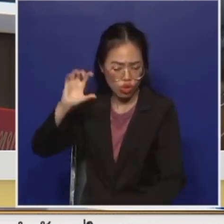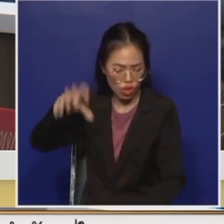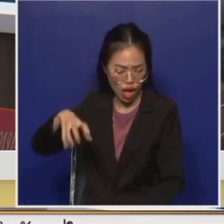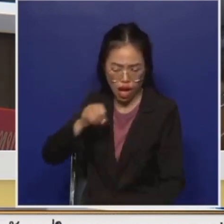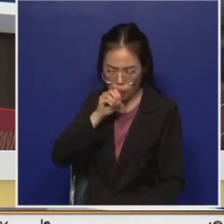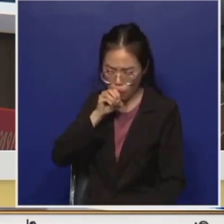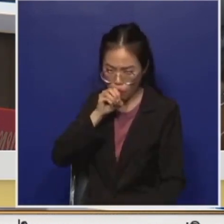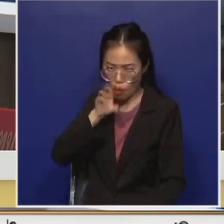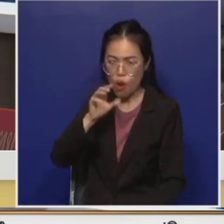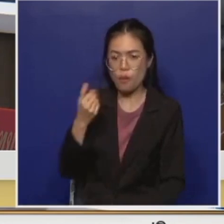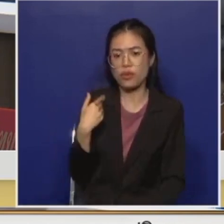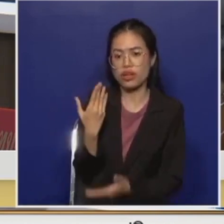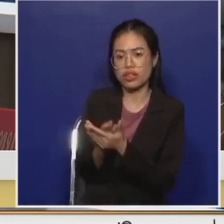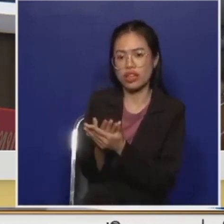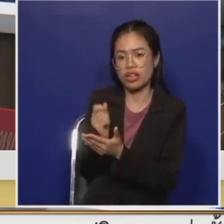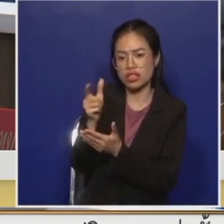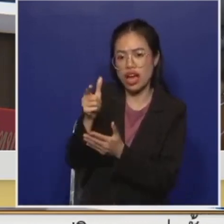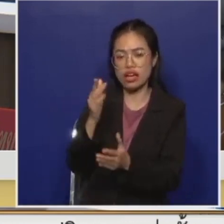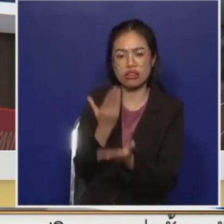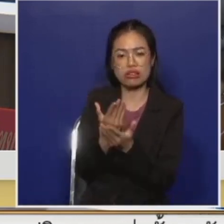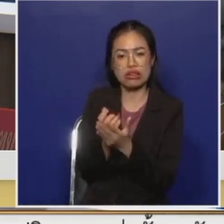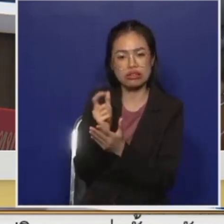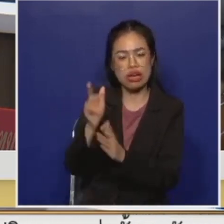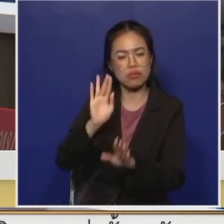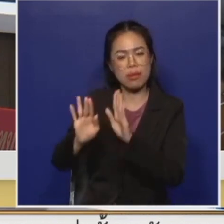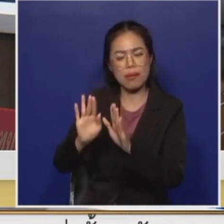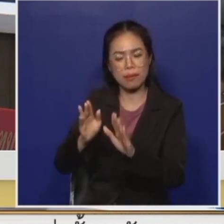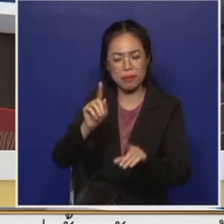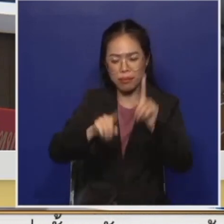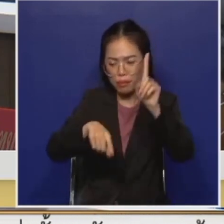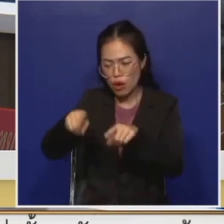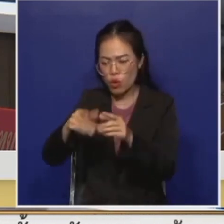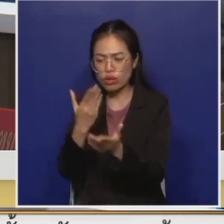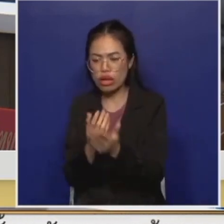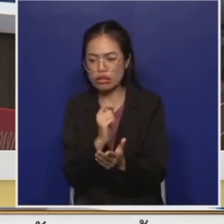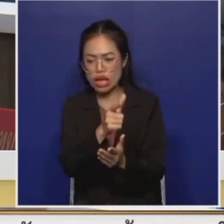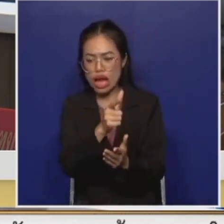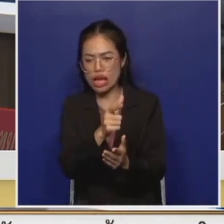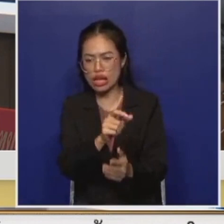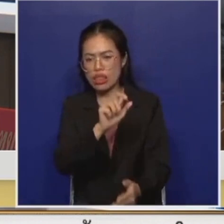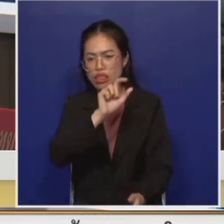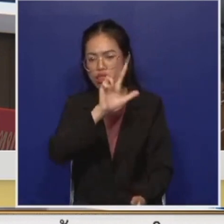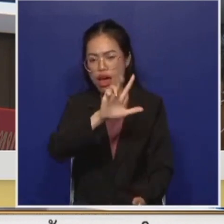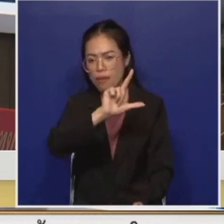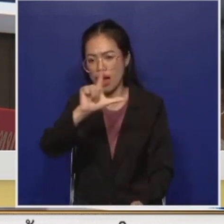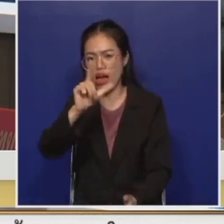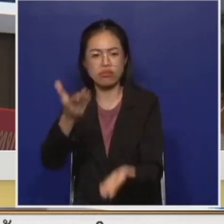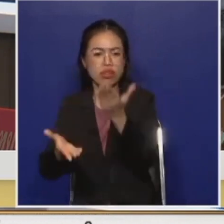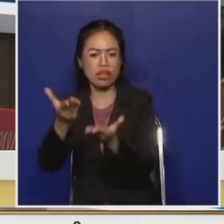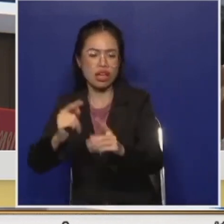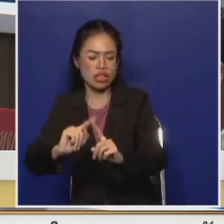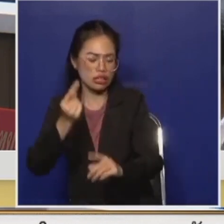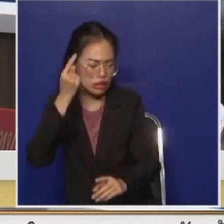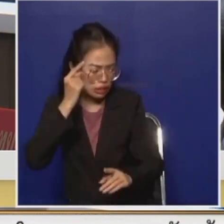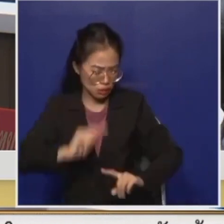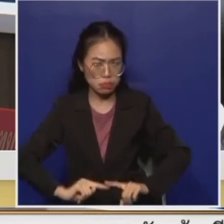ได้ 3 ล้านเองต่างแต่สิงที่มันน่าแปลก